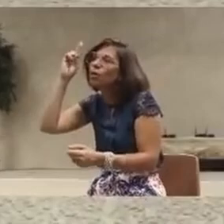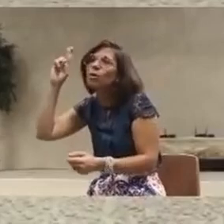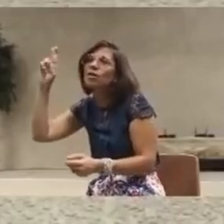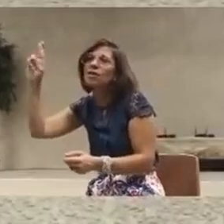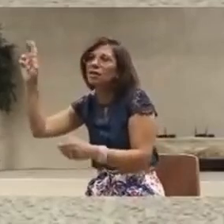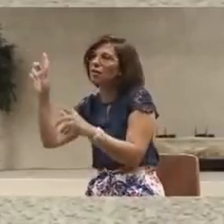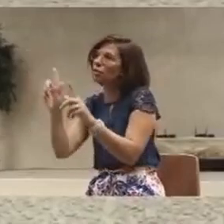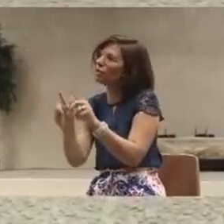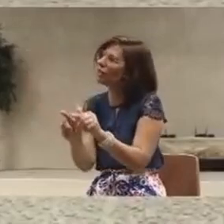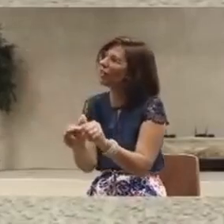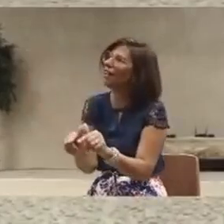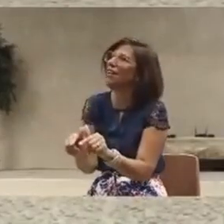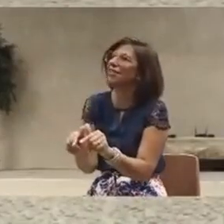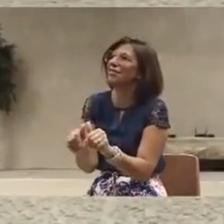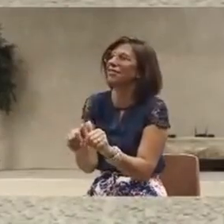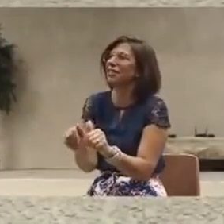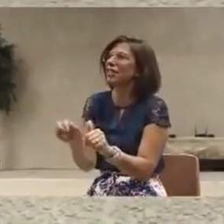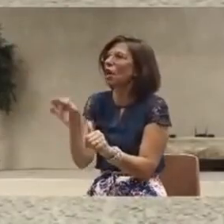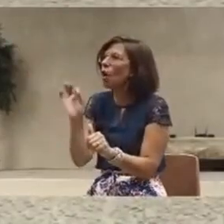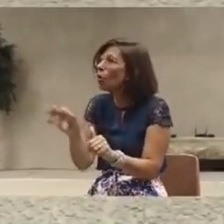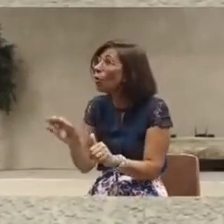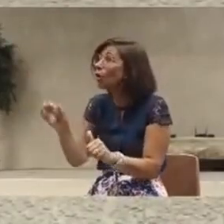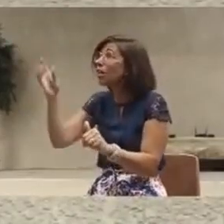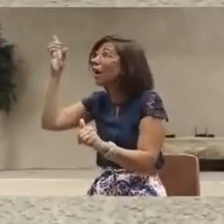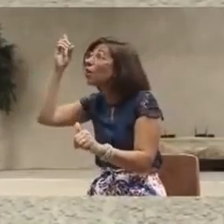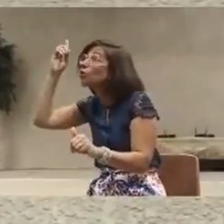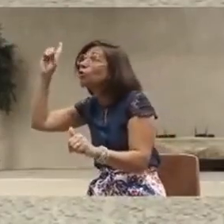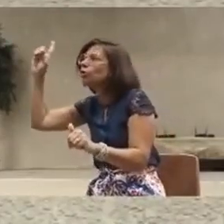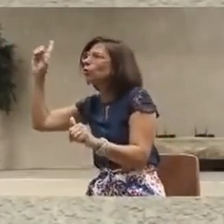Dieu ne se trompe pas. Dieu